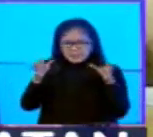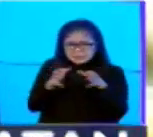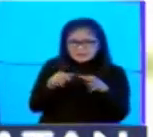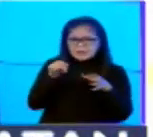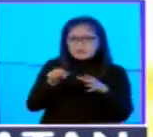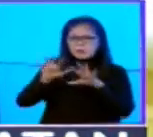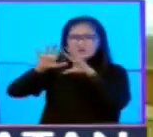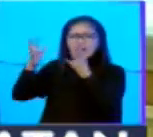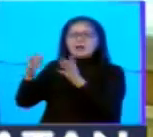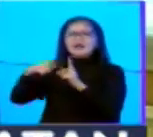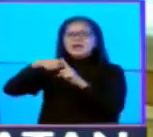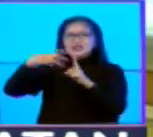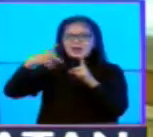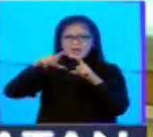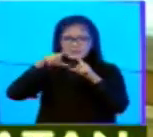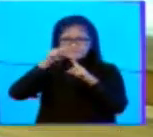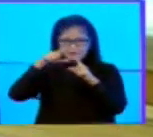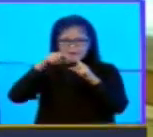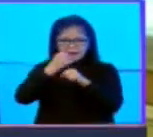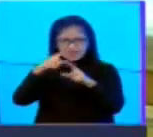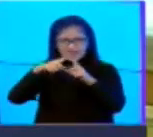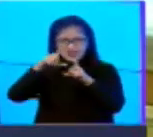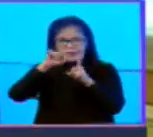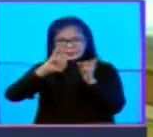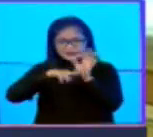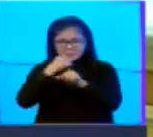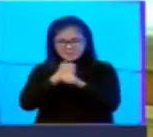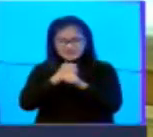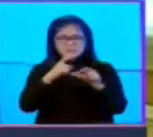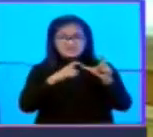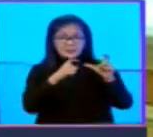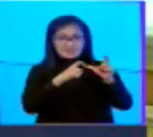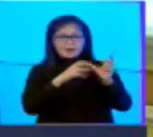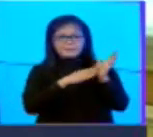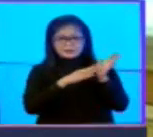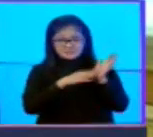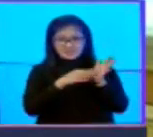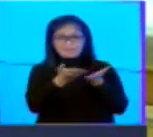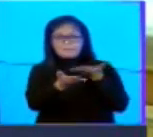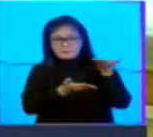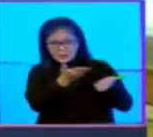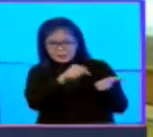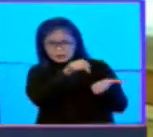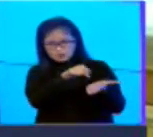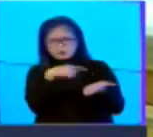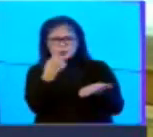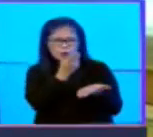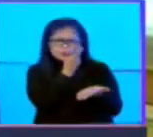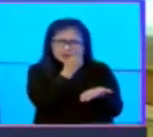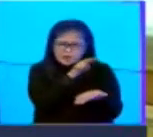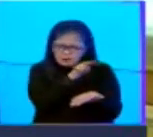Jakarta. Selama pandemi ini tentu pelayanan kita lebih waspada ya. Jadi kita memakai